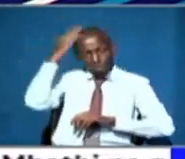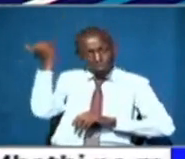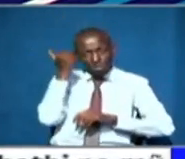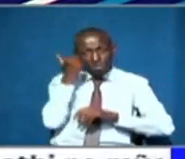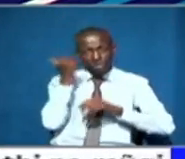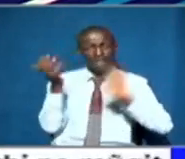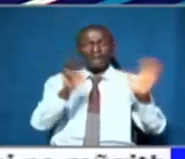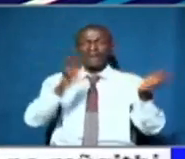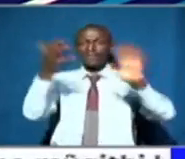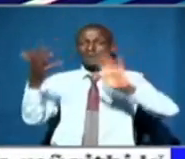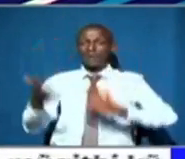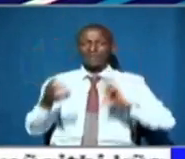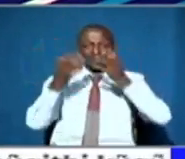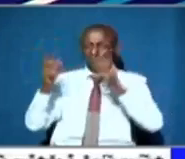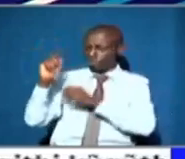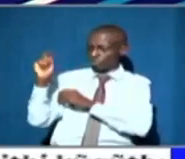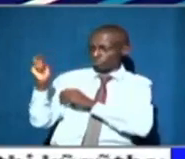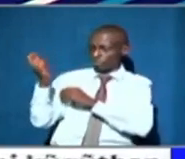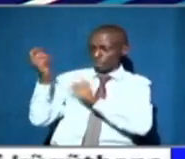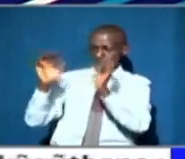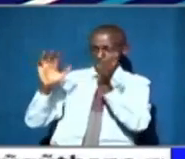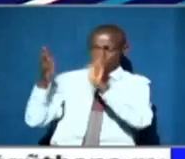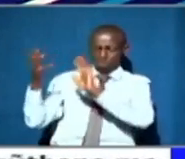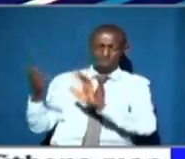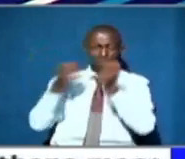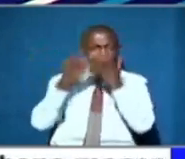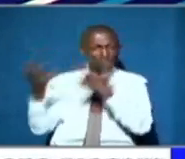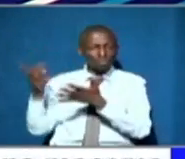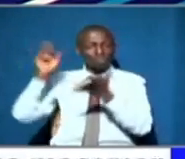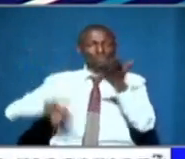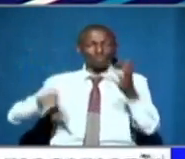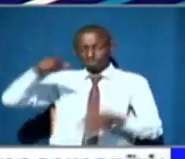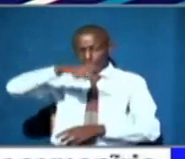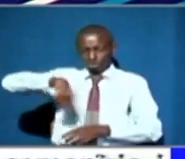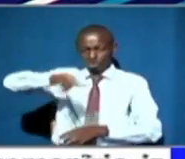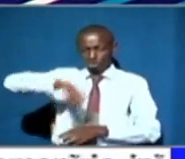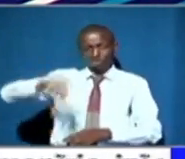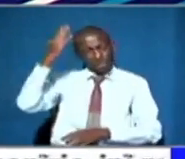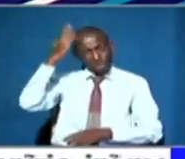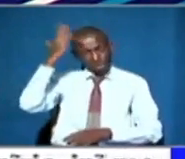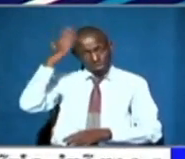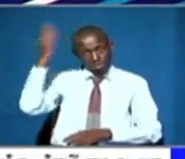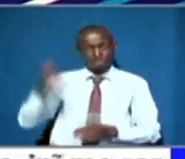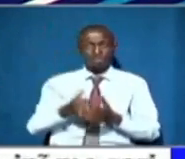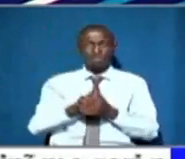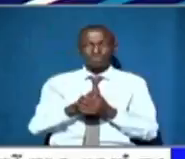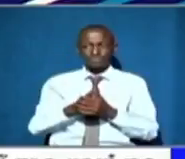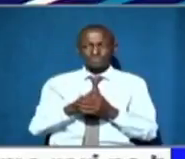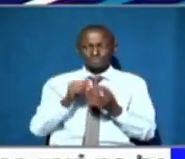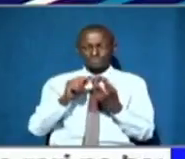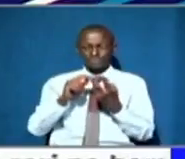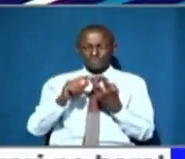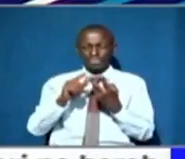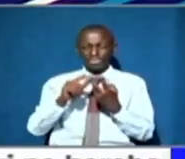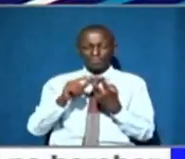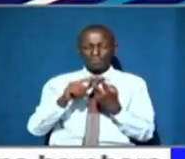uikarite ugo tugithi kwira muthamaki uri tukumwira ri tumwiraga undu turamenya ucio ni undu umwe undu wa keri mundu